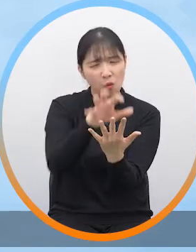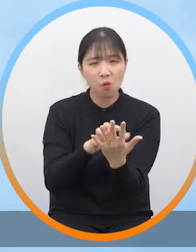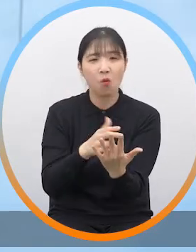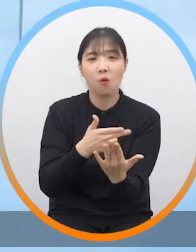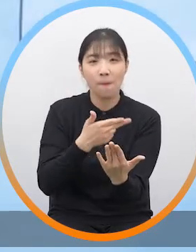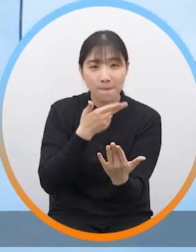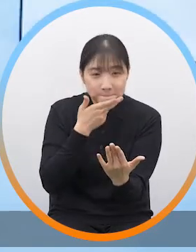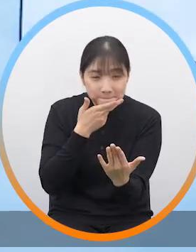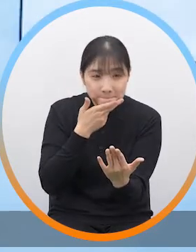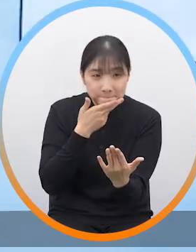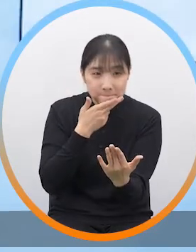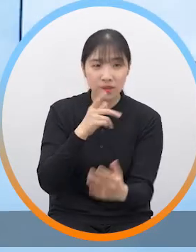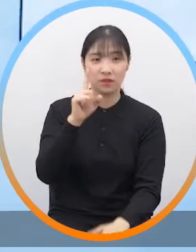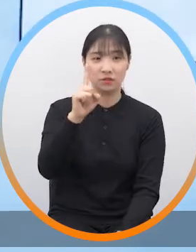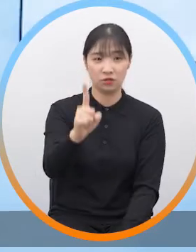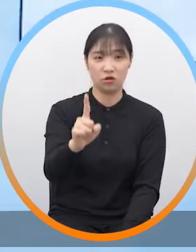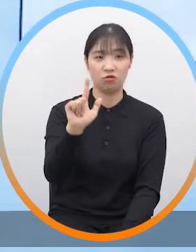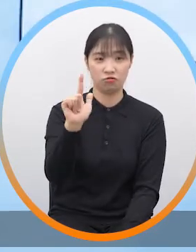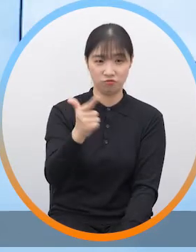않다가